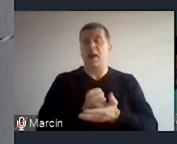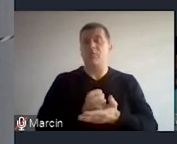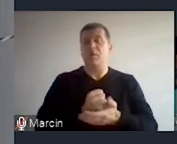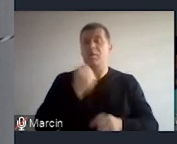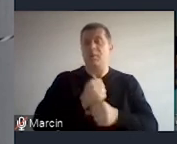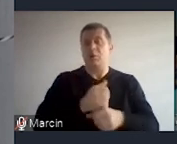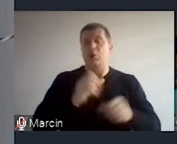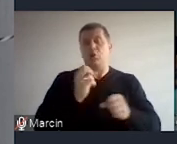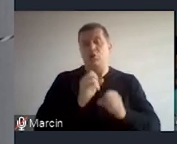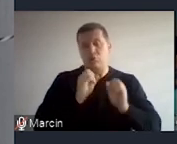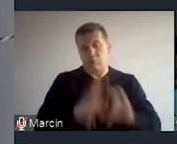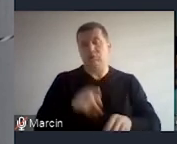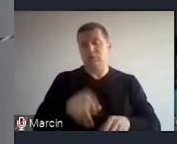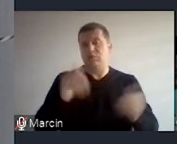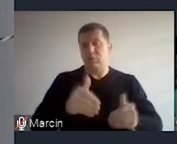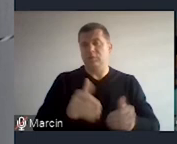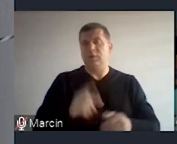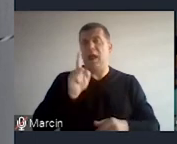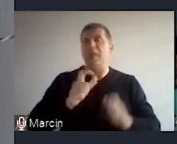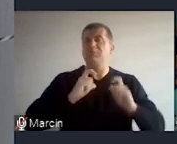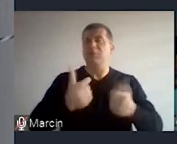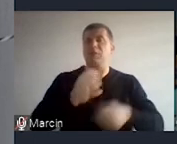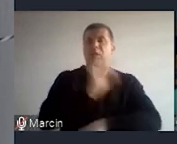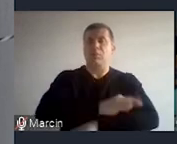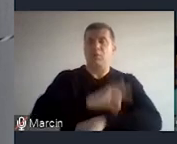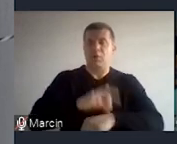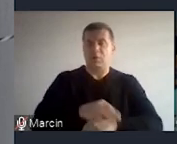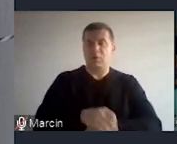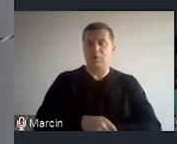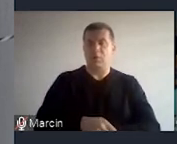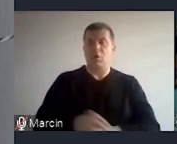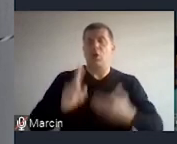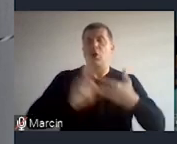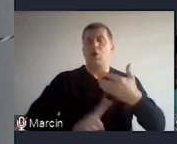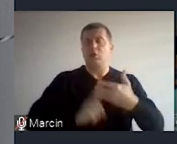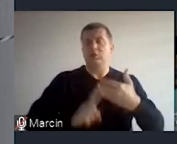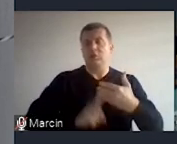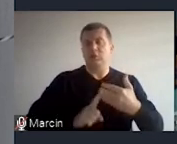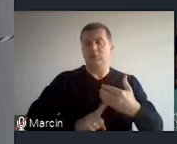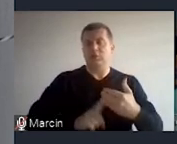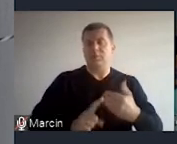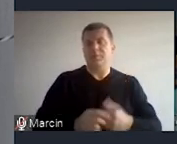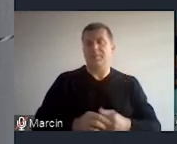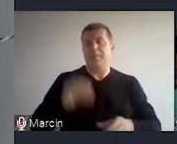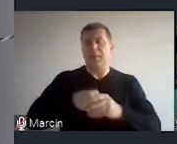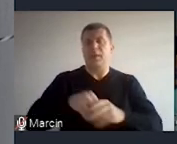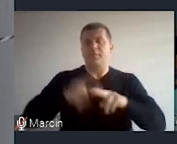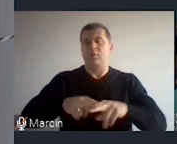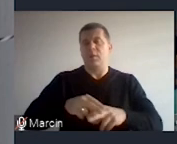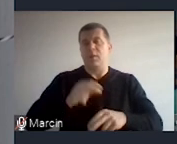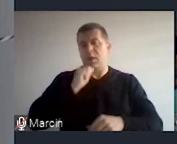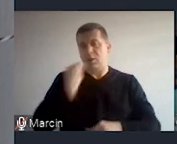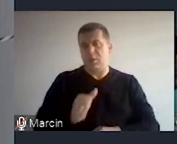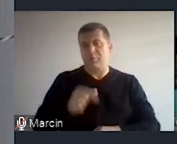prawda dopuszcza takie angażowanie, ale w przypadku projektów rozliczanych w ramach funduszy